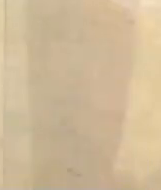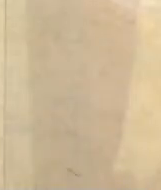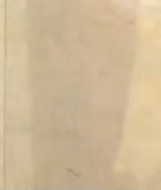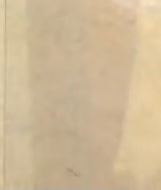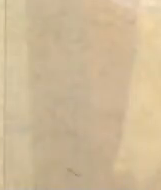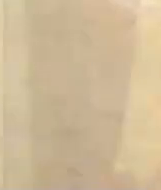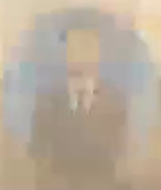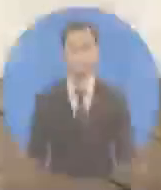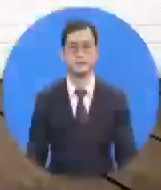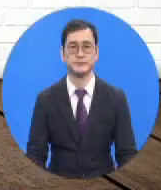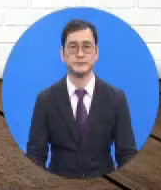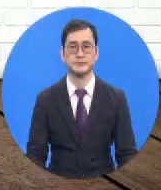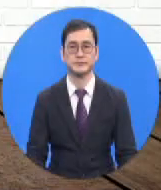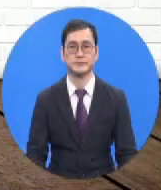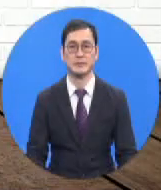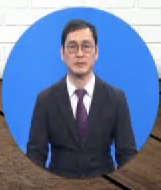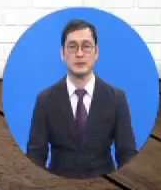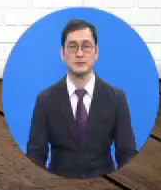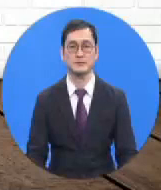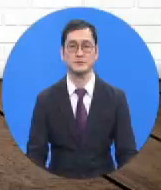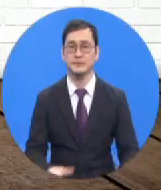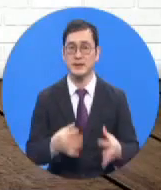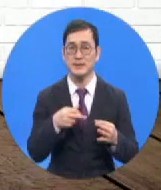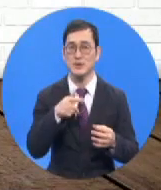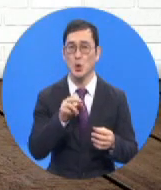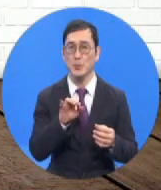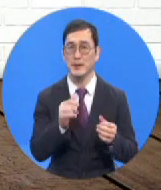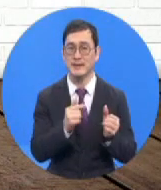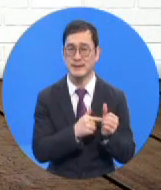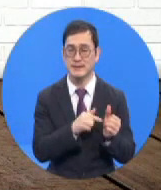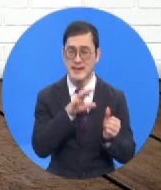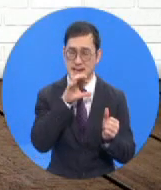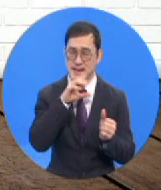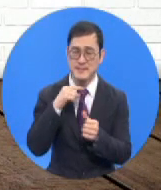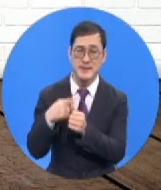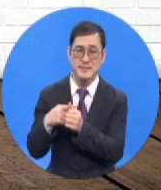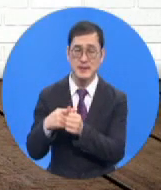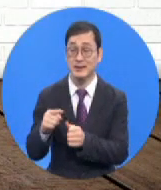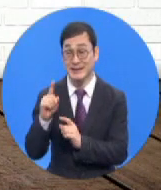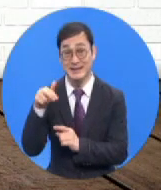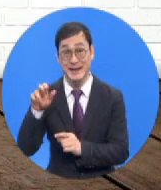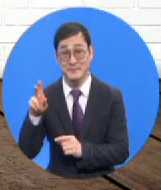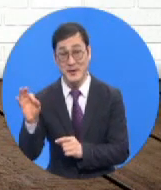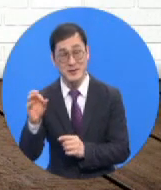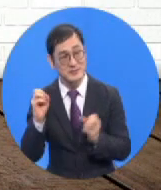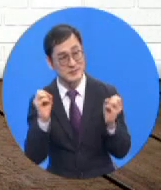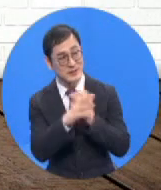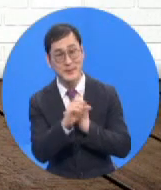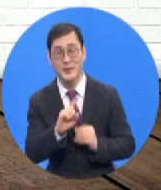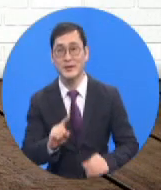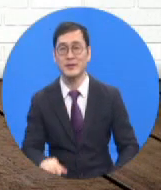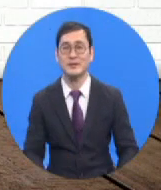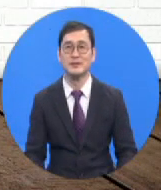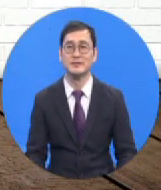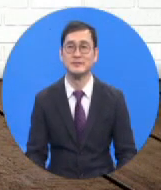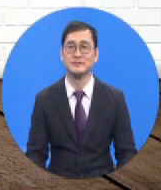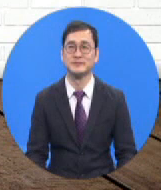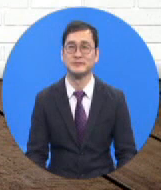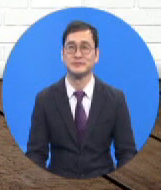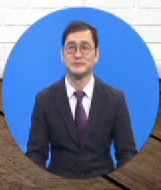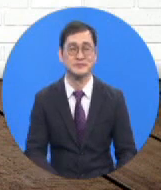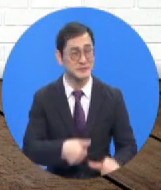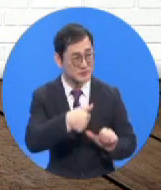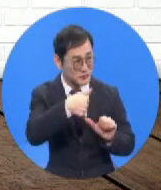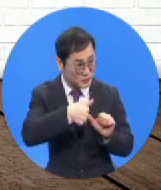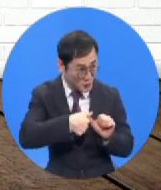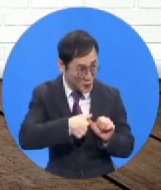점입니다. 네, 김종민 최고위원의 비판에 이재명 지사는 뭐라고 답했을까요? 원팀으로서 애정어린 충고해